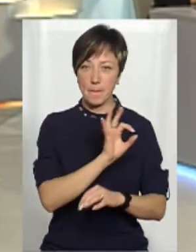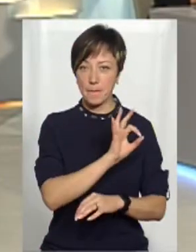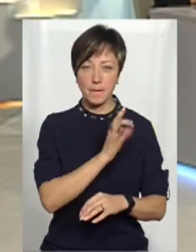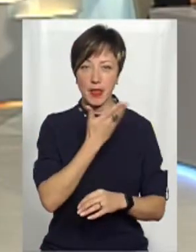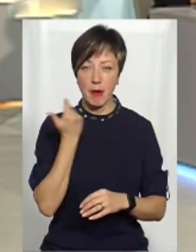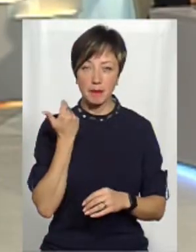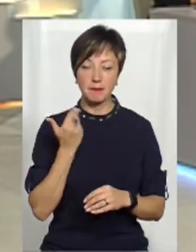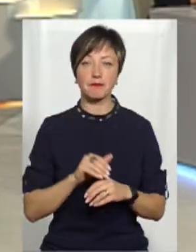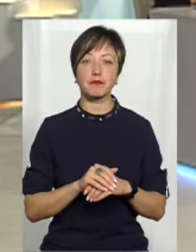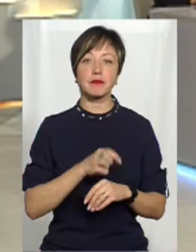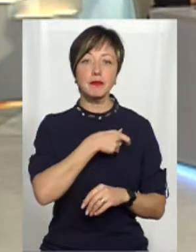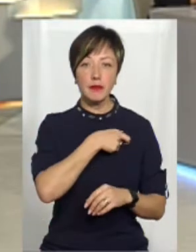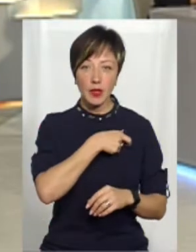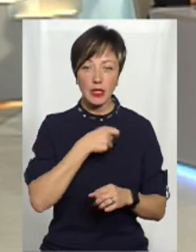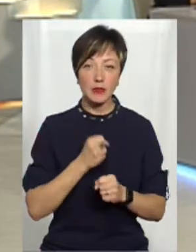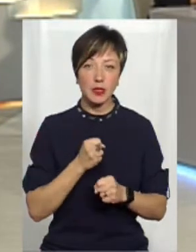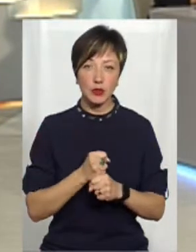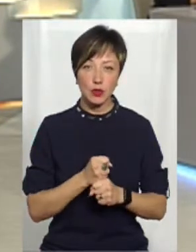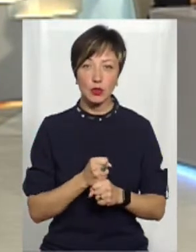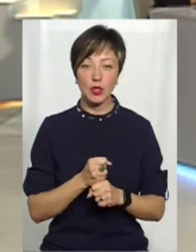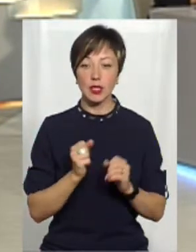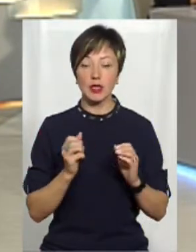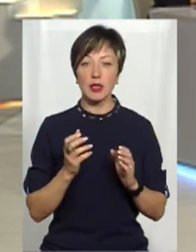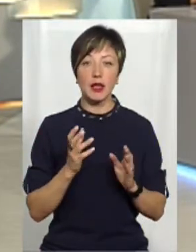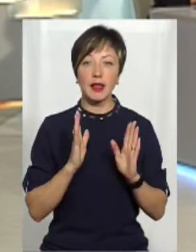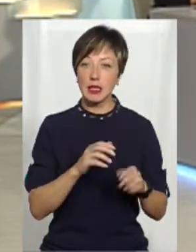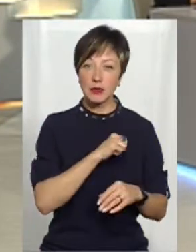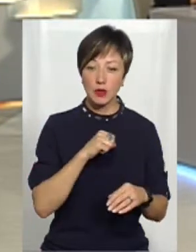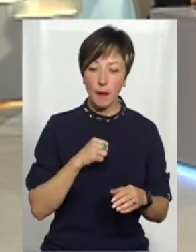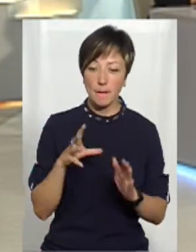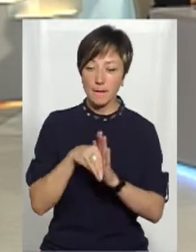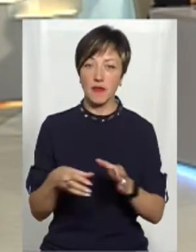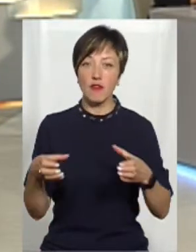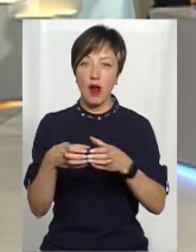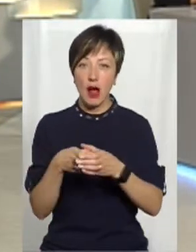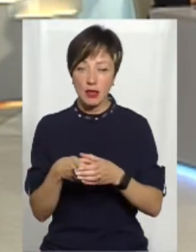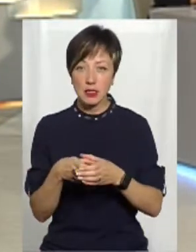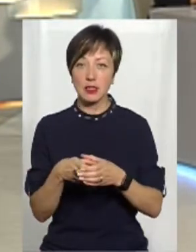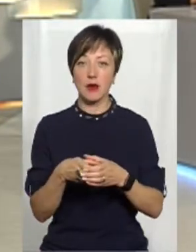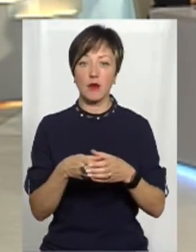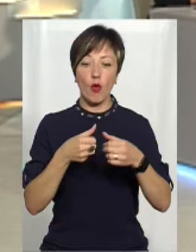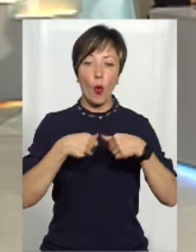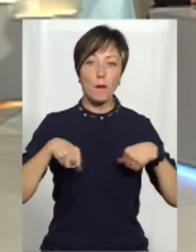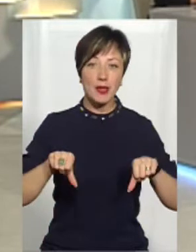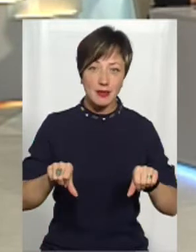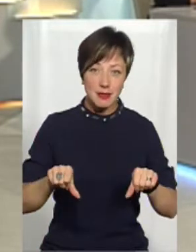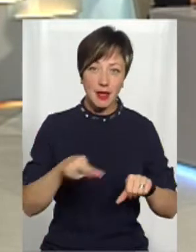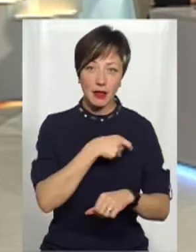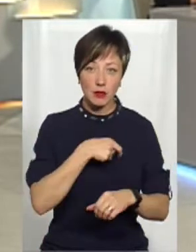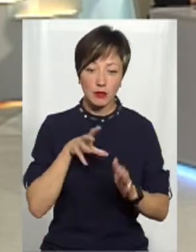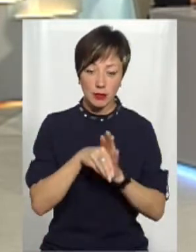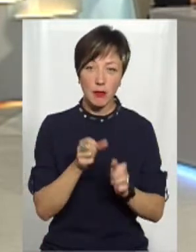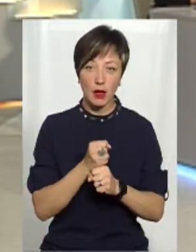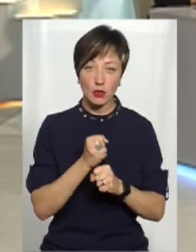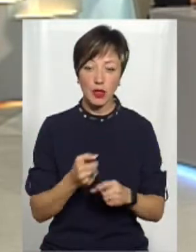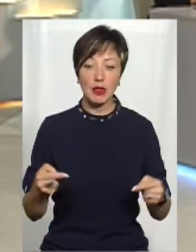Крім того, депутати ж працюють не лише там самостійно, депутати працюють в фракціях, депутати працюють в постійних депутатських комісіях. І